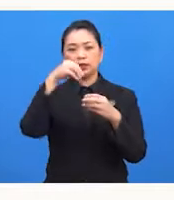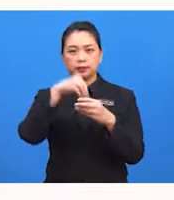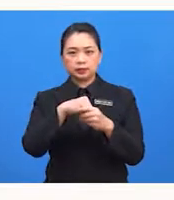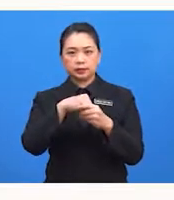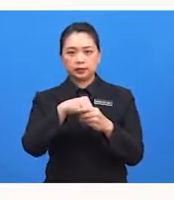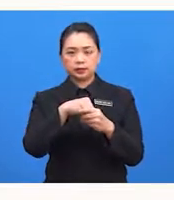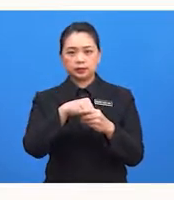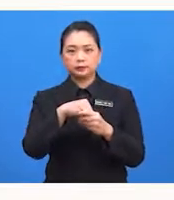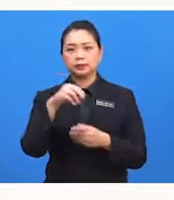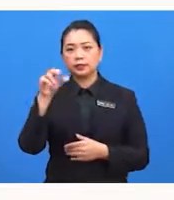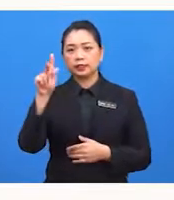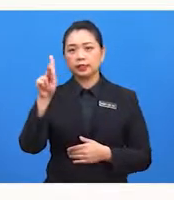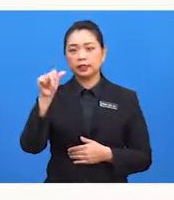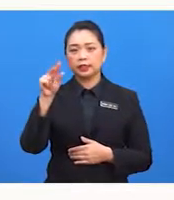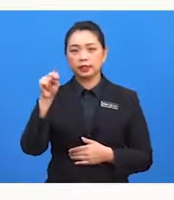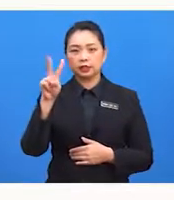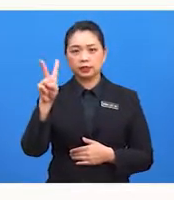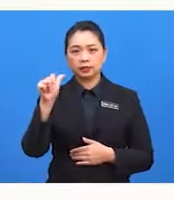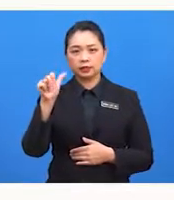paparan kanvas.